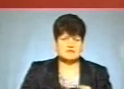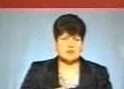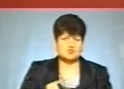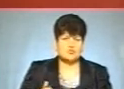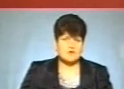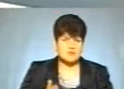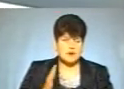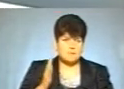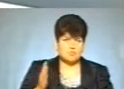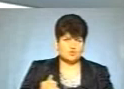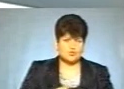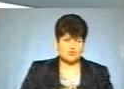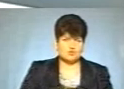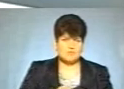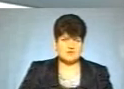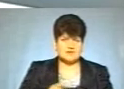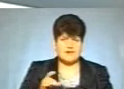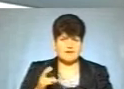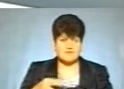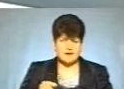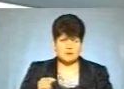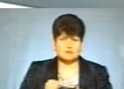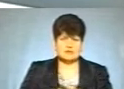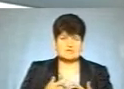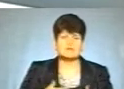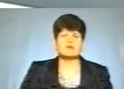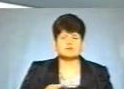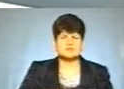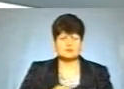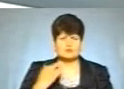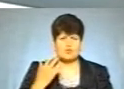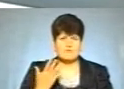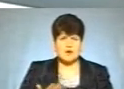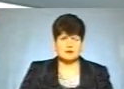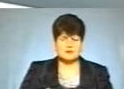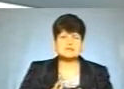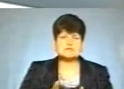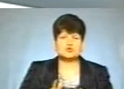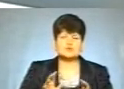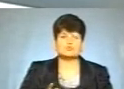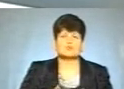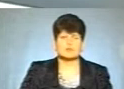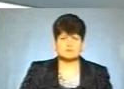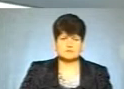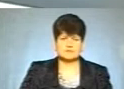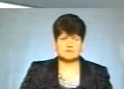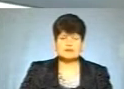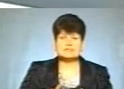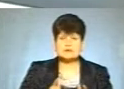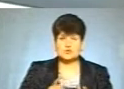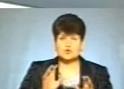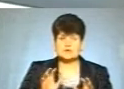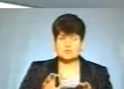працевлаштування майбутнього кожного працівника РДА, який підпадає під звільнення. Як ви це собі уявляєте? Як воно згідно законодавства має бути? Згідно